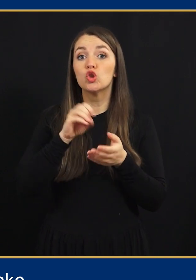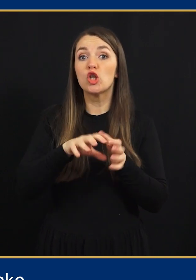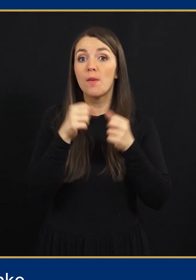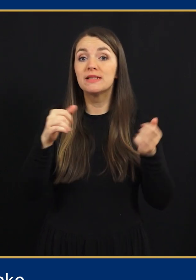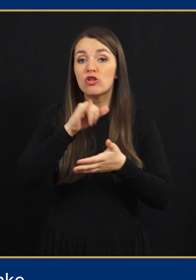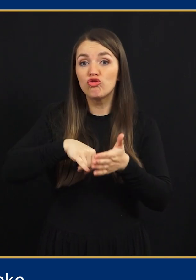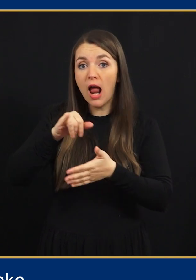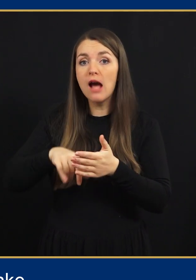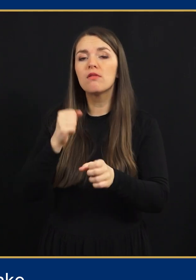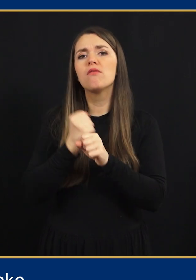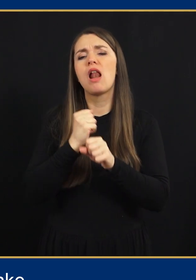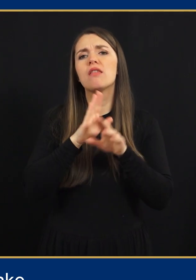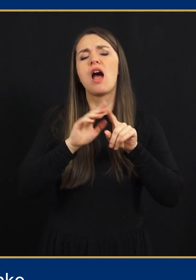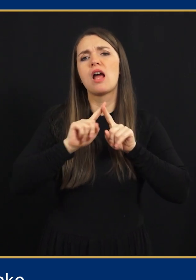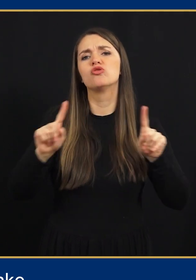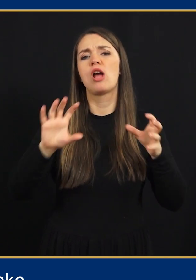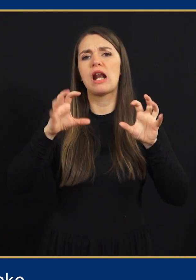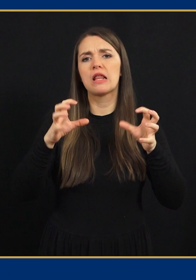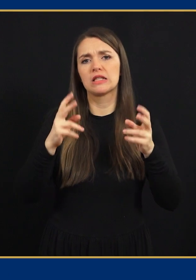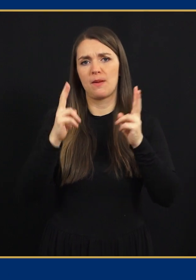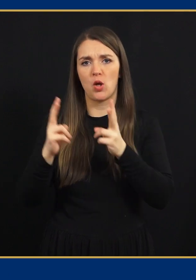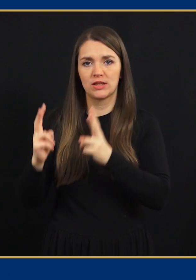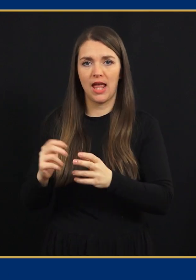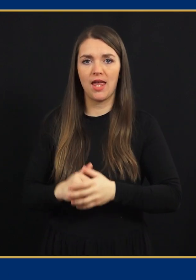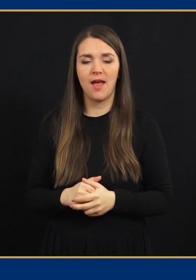in delala na različnih radijskih postajah.